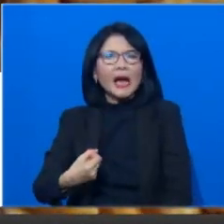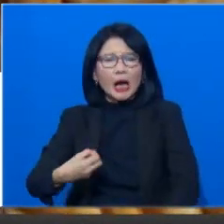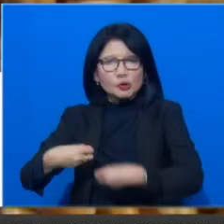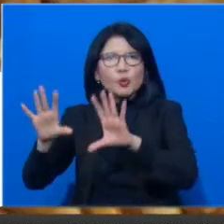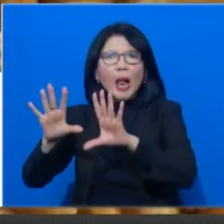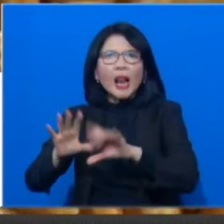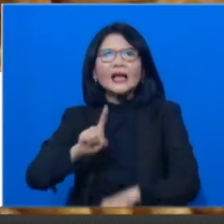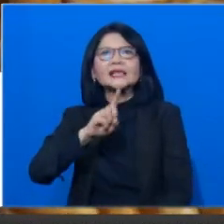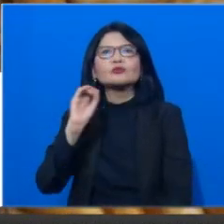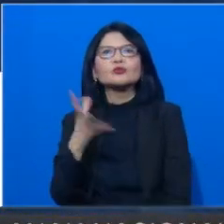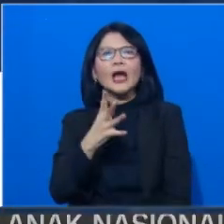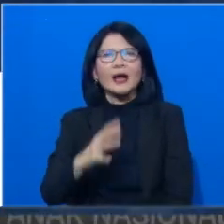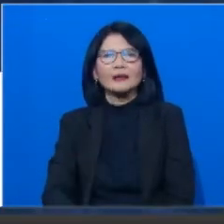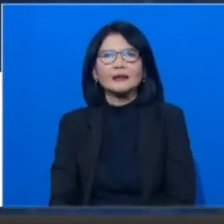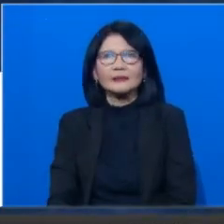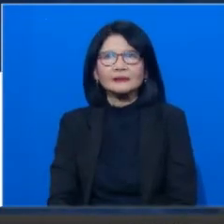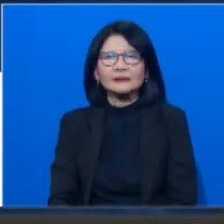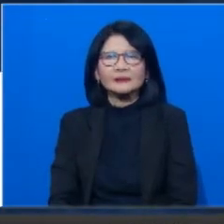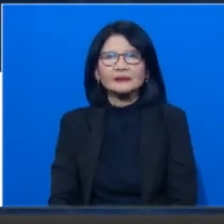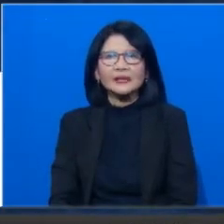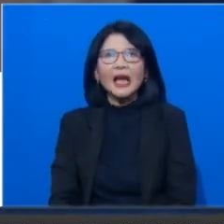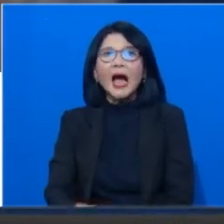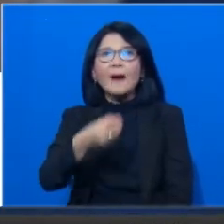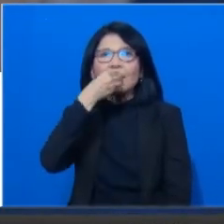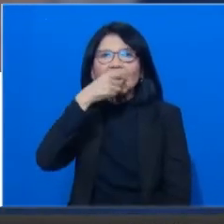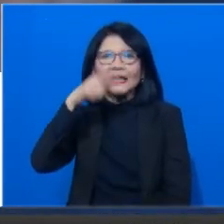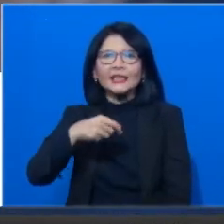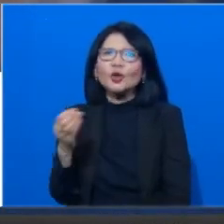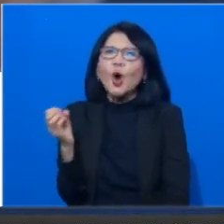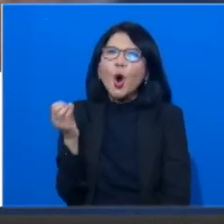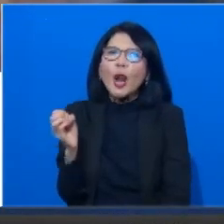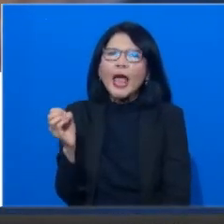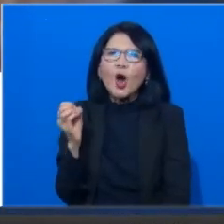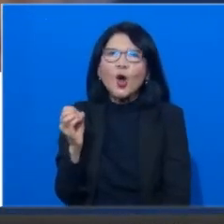hingga Rp1.000.000. Bipang buatannya juga kerap dijadikan oleh-oleh para